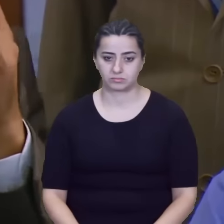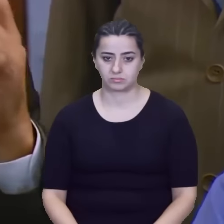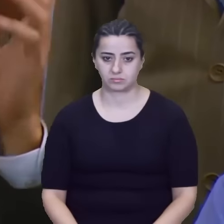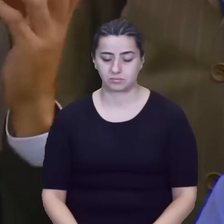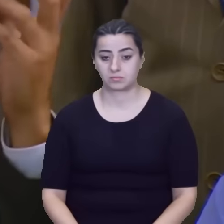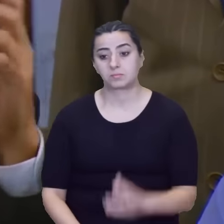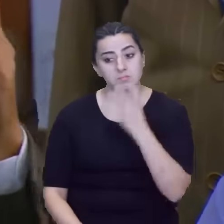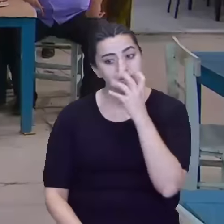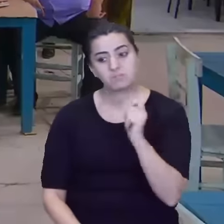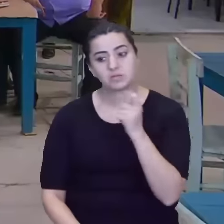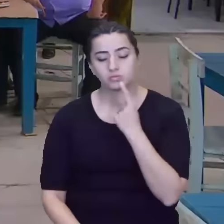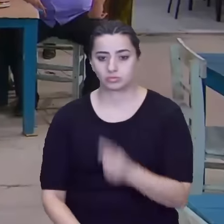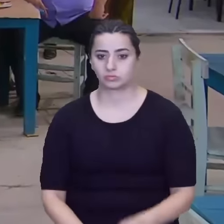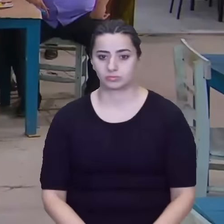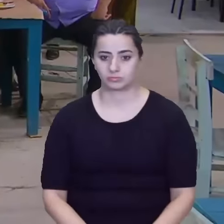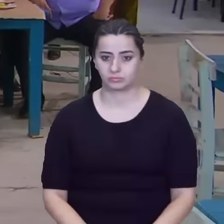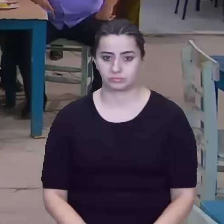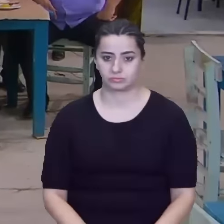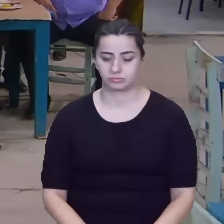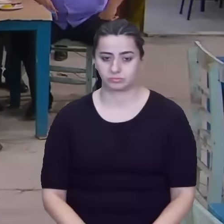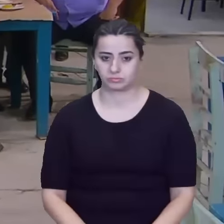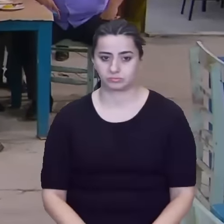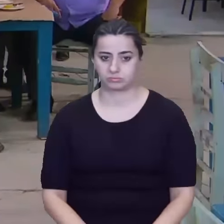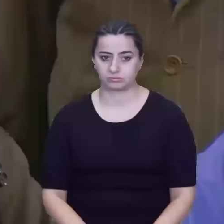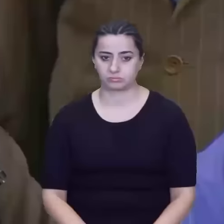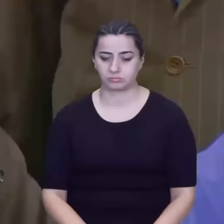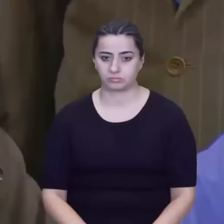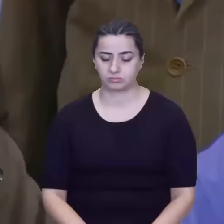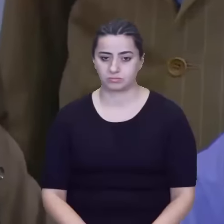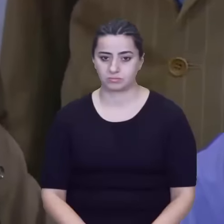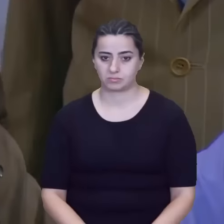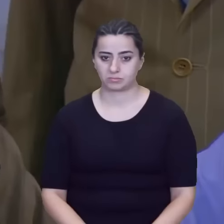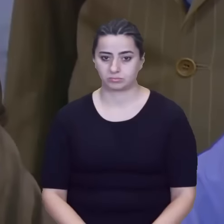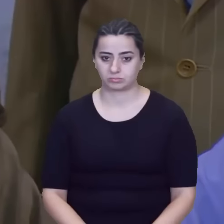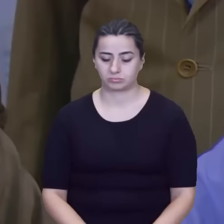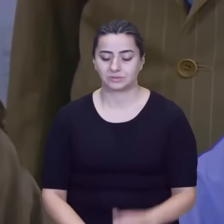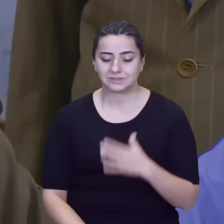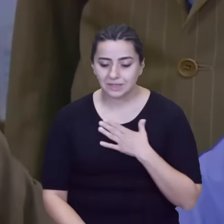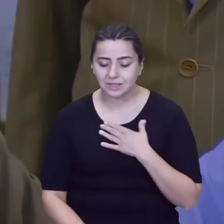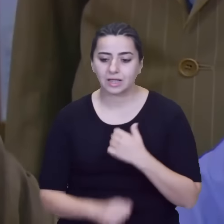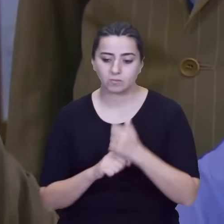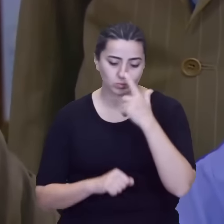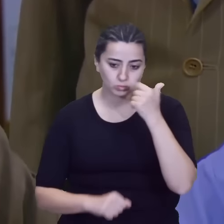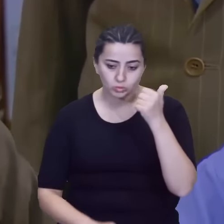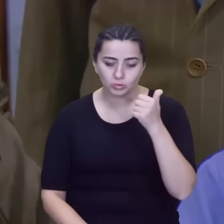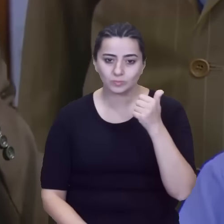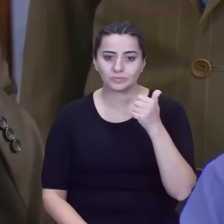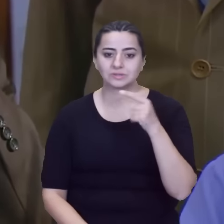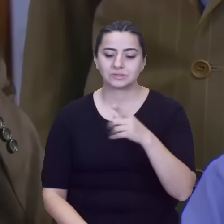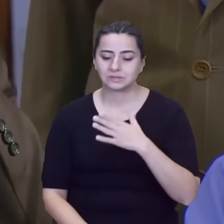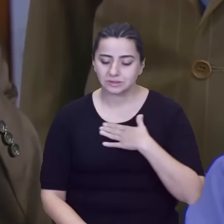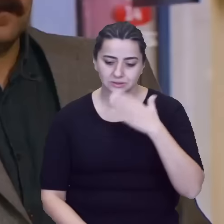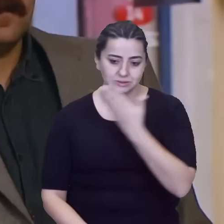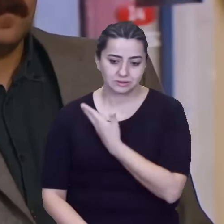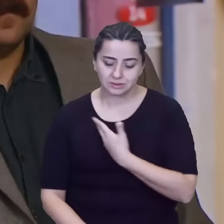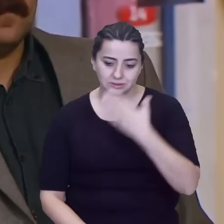Yok diyor, bekleyeceksiniz diyor. O zaman sayın genel müdürüm, sizleri saygı